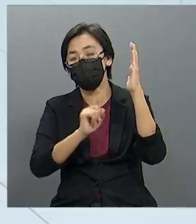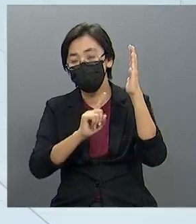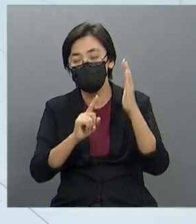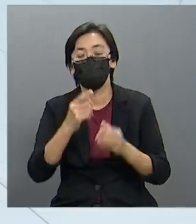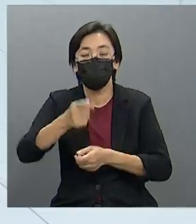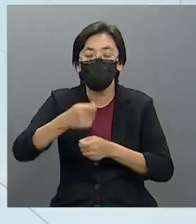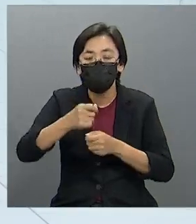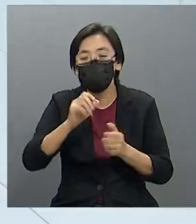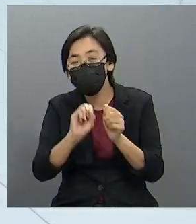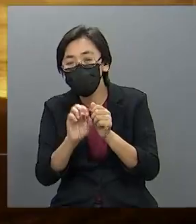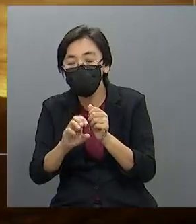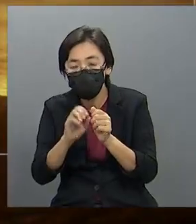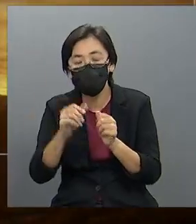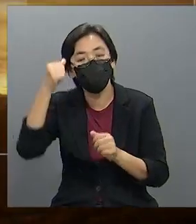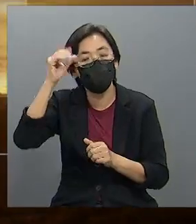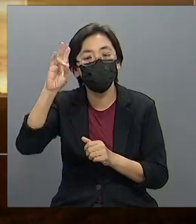วนข้หนากันต่อค่ะ